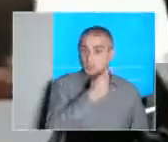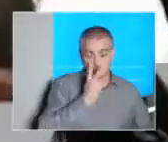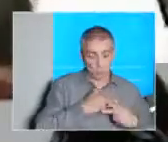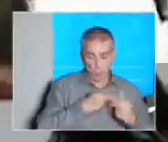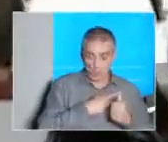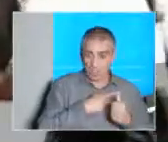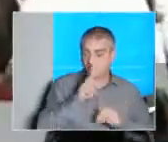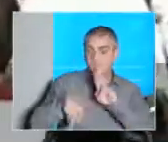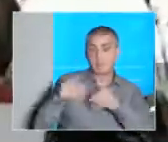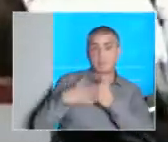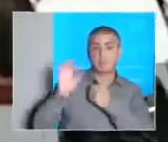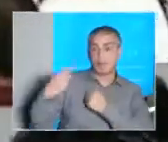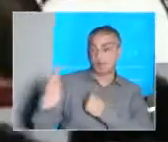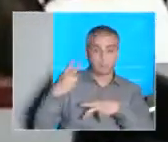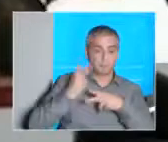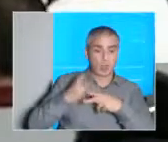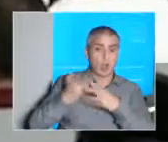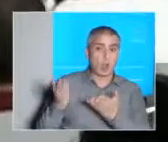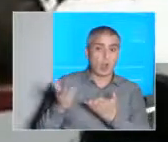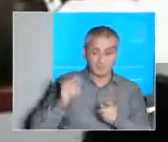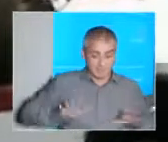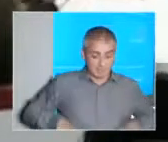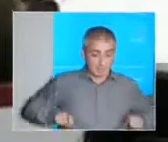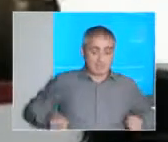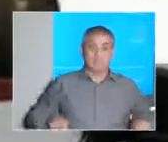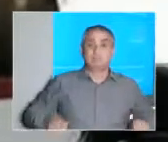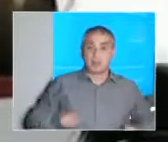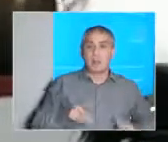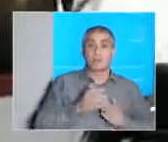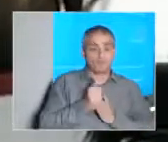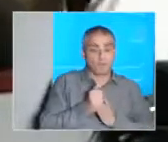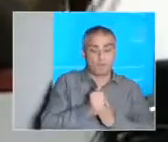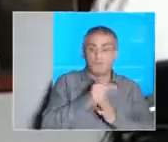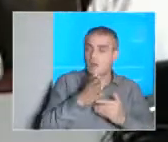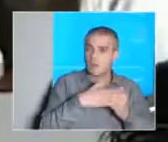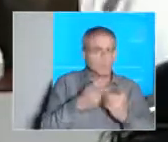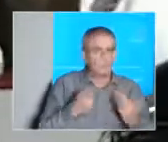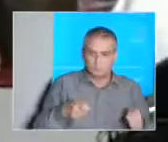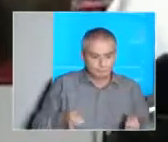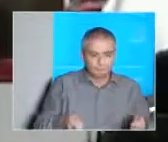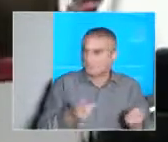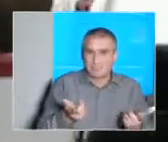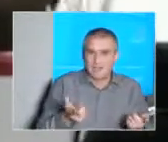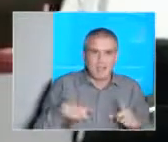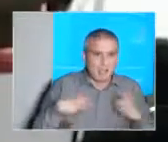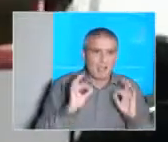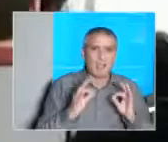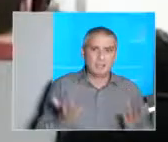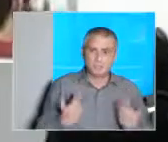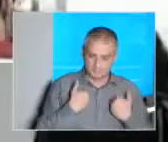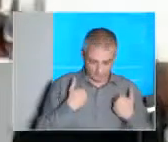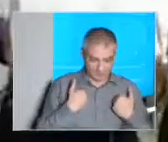חולה וסועדת את בעלה שהוא חולה, והיא על כיסא גלגלים מובילה אותו, זה לא דמגוגיה, זה חיים, רואי.